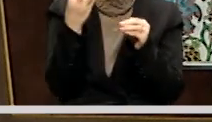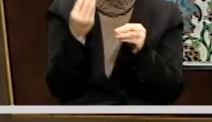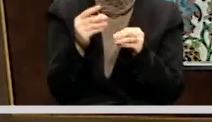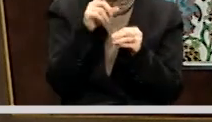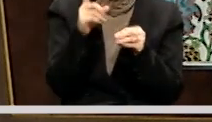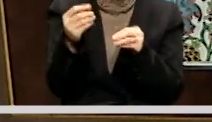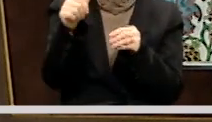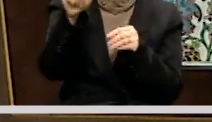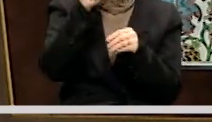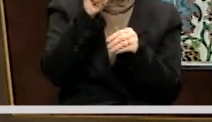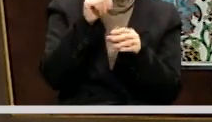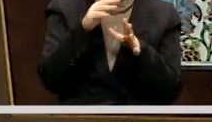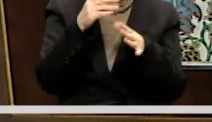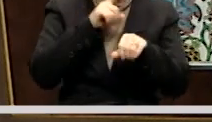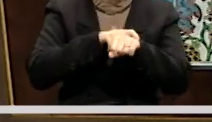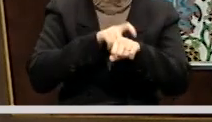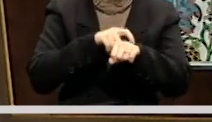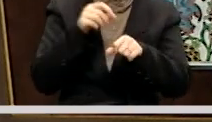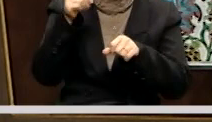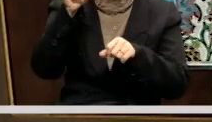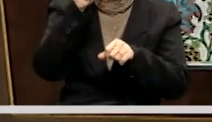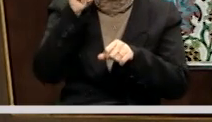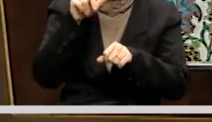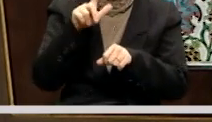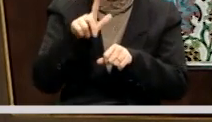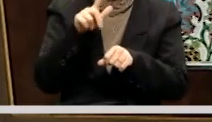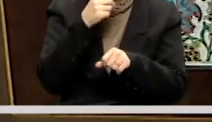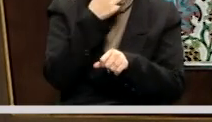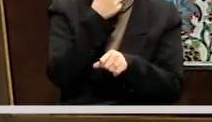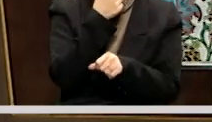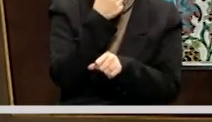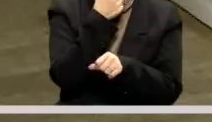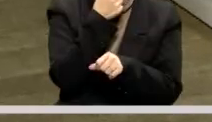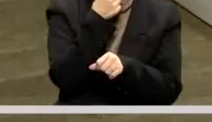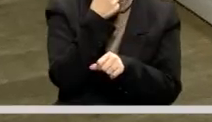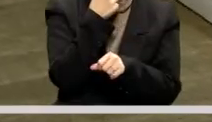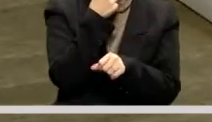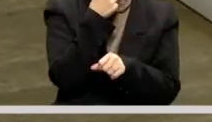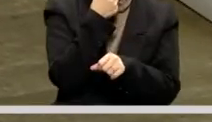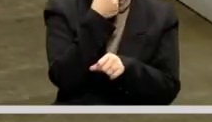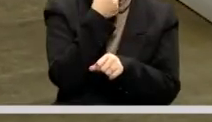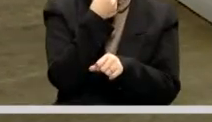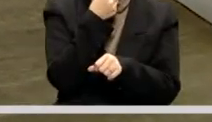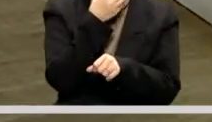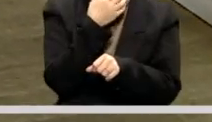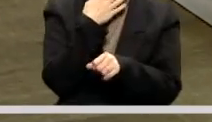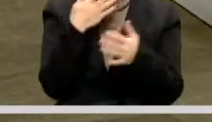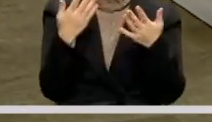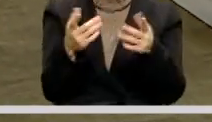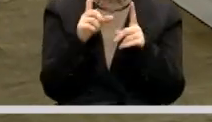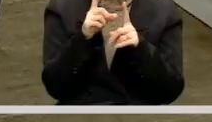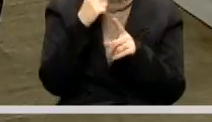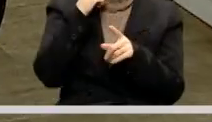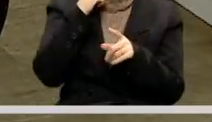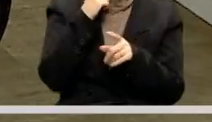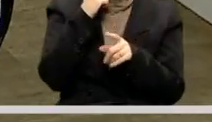bırakacağız? Ya da yine gün içini bir toplayacağız mı? Ben bugün ne kadar çay tükettim? Şöyle, tabii demir eksikliğini de tetikleyebiliyor